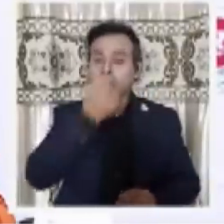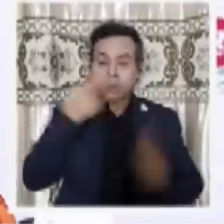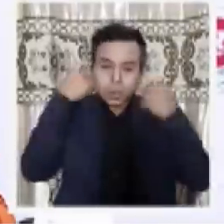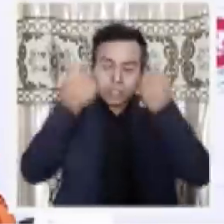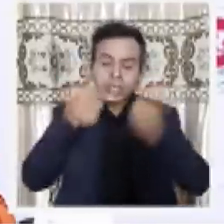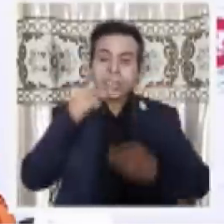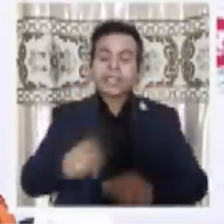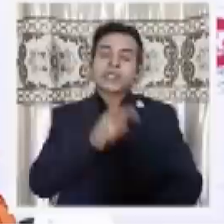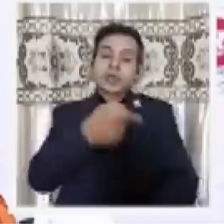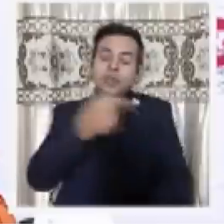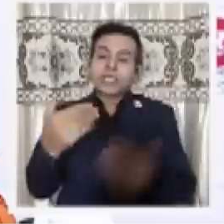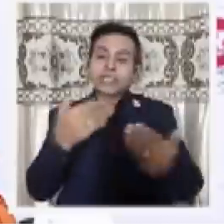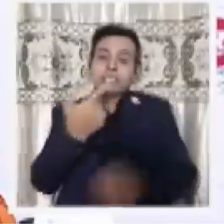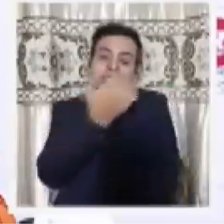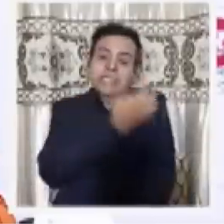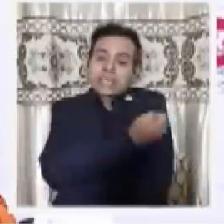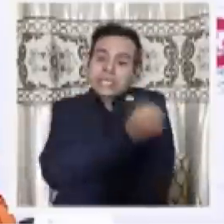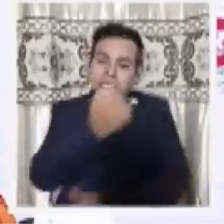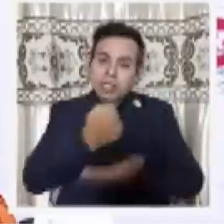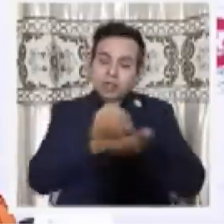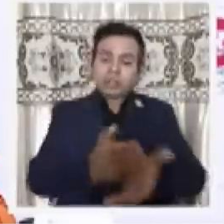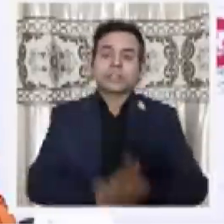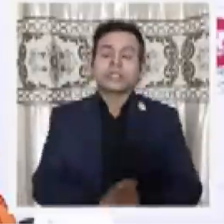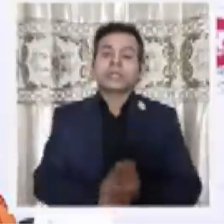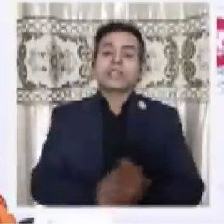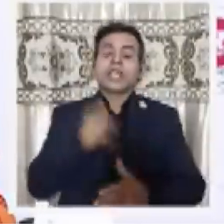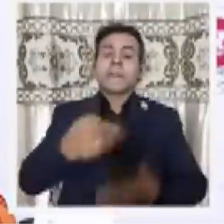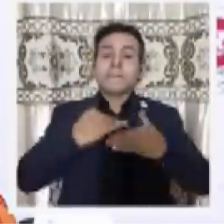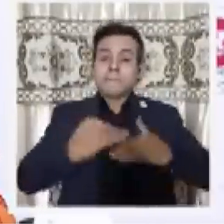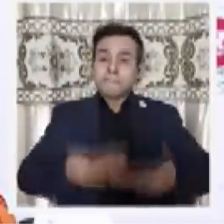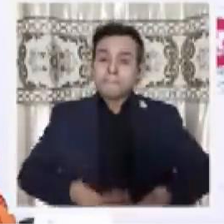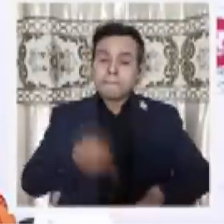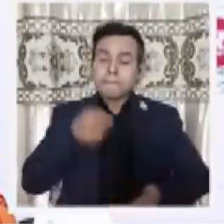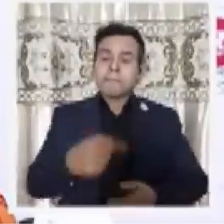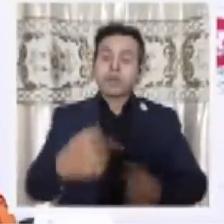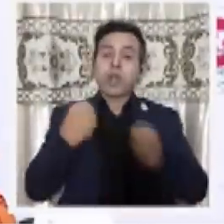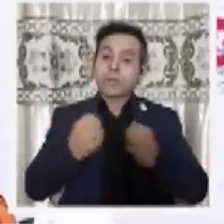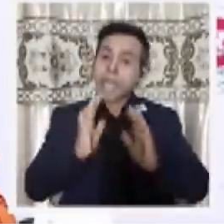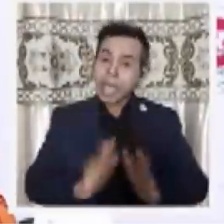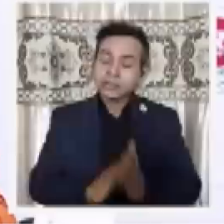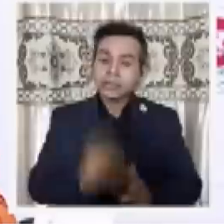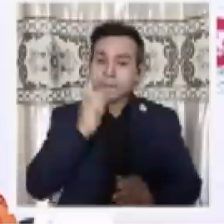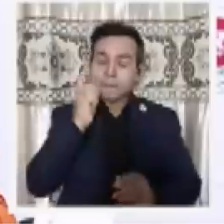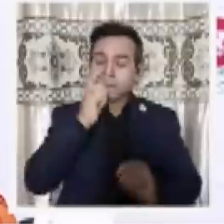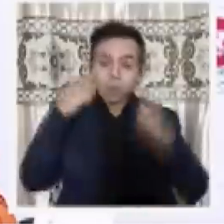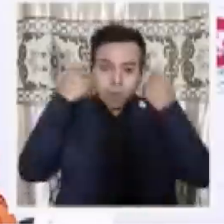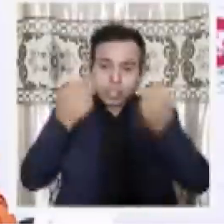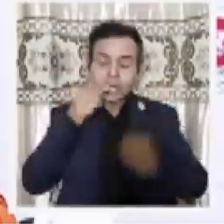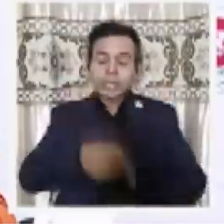পড়া 15 থেকে 49 বছর বয়সী নারীদেরকেও তালিকাভুক্ত করে তাদের টিডি টিকাদান নিশ্চিত করা